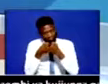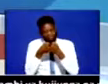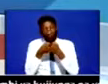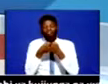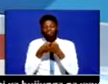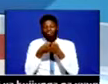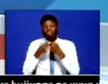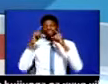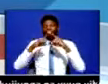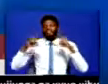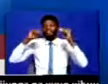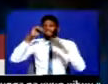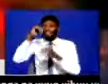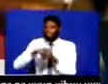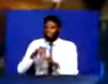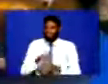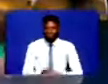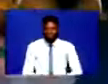Japan.